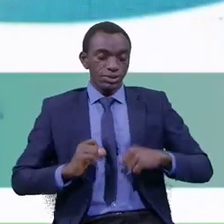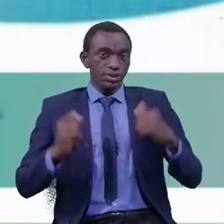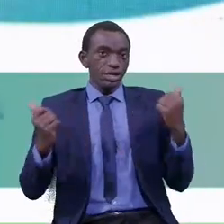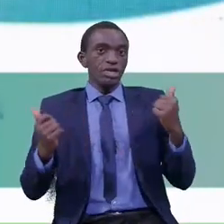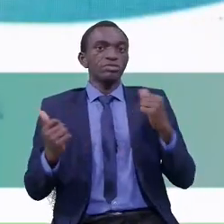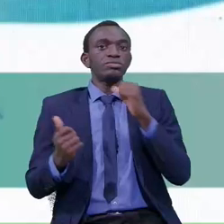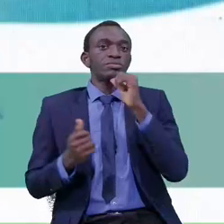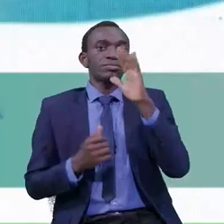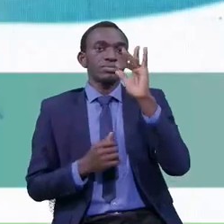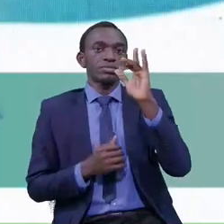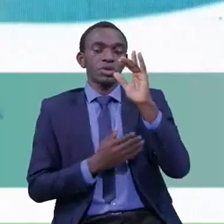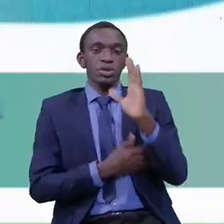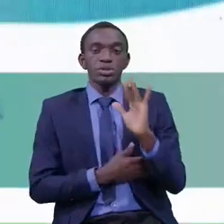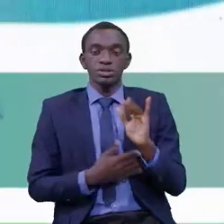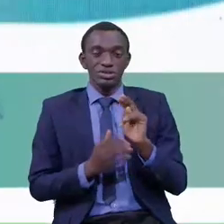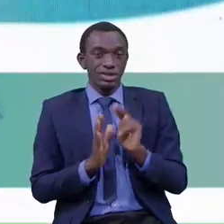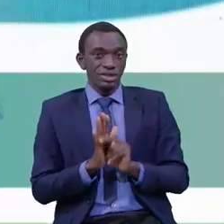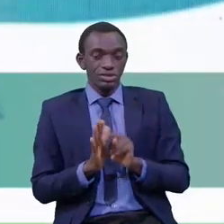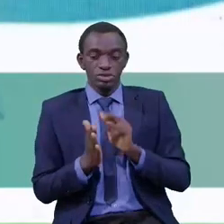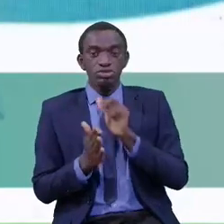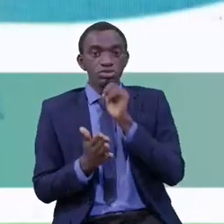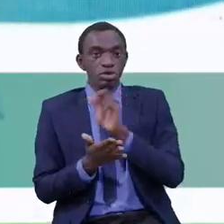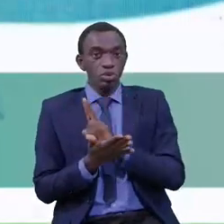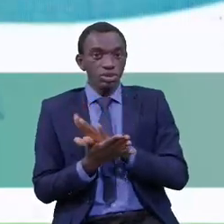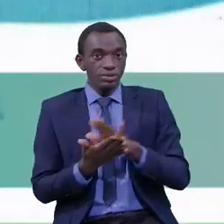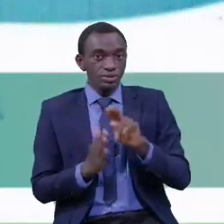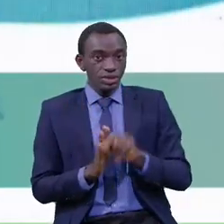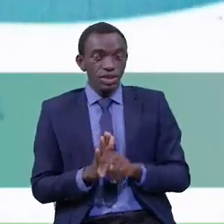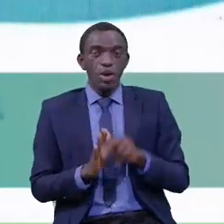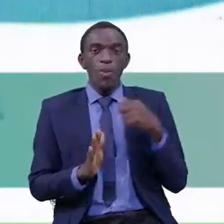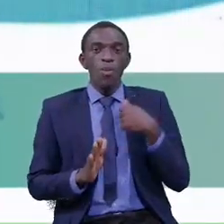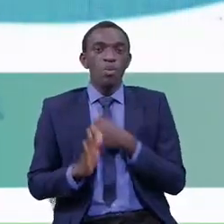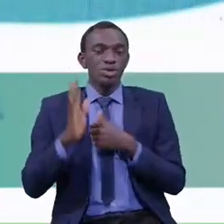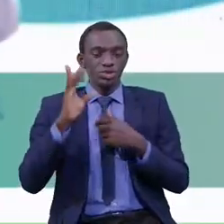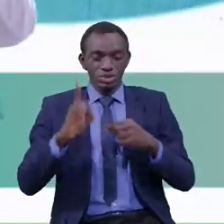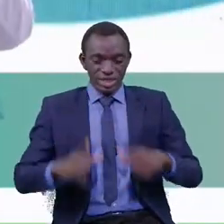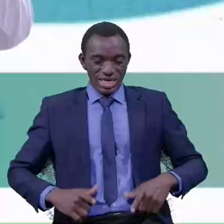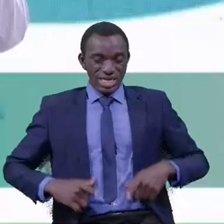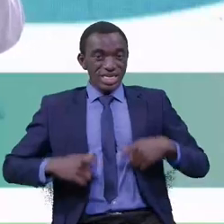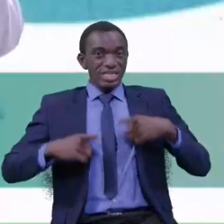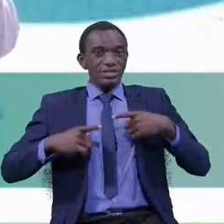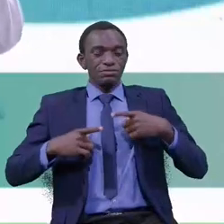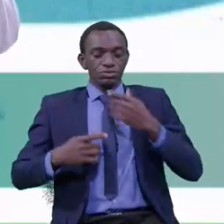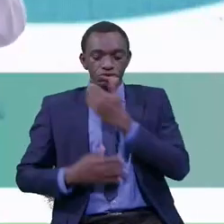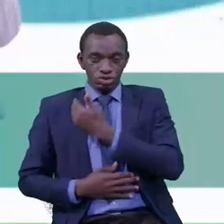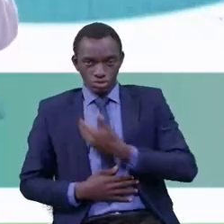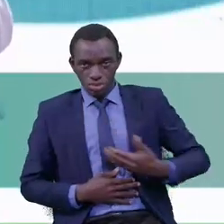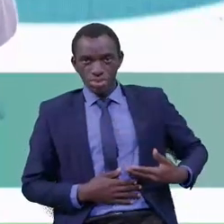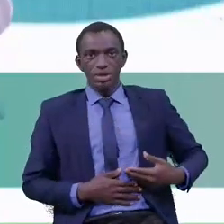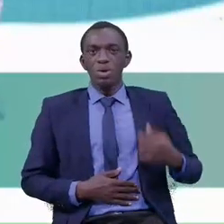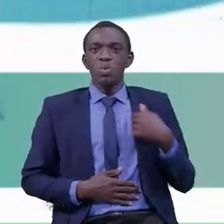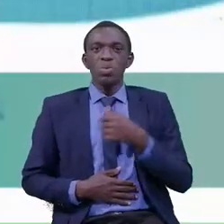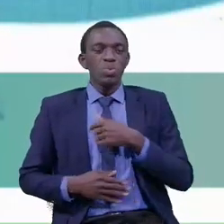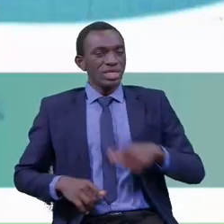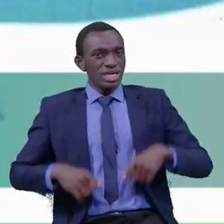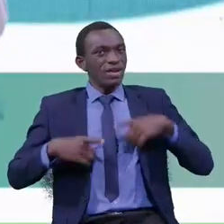l'impiété, aux convoitises mondaines, à vivre de façon sobre, à vivre par la grâce. On